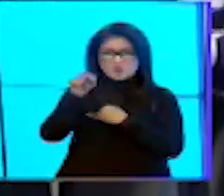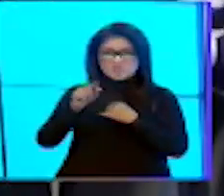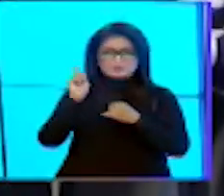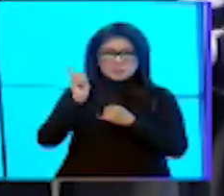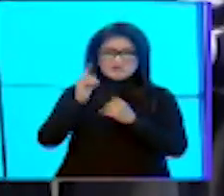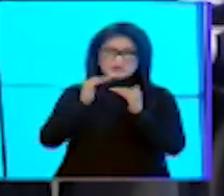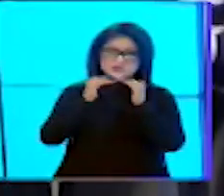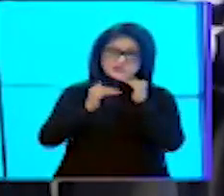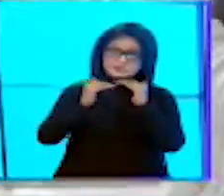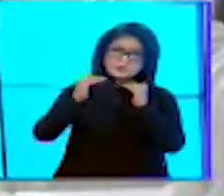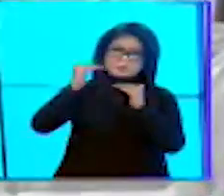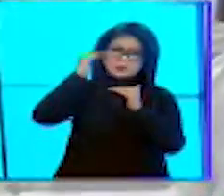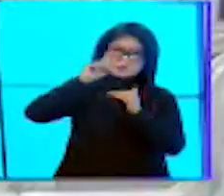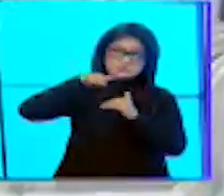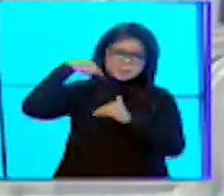akhir bulan sampai sekarang.